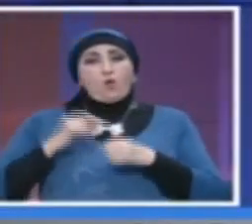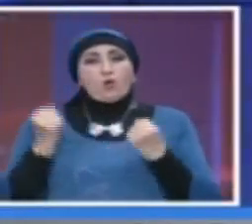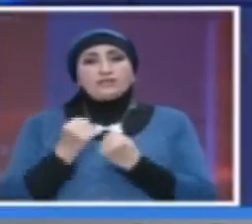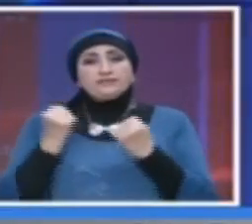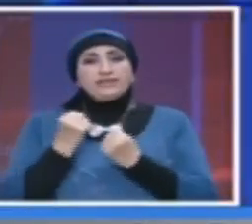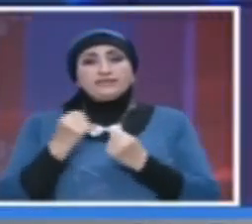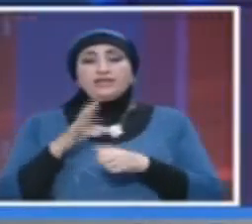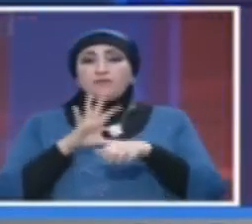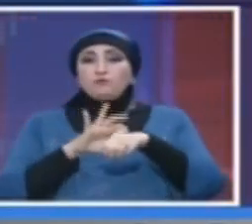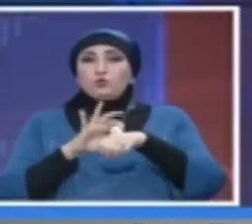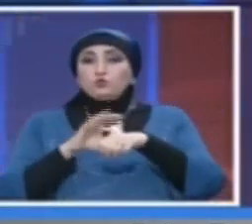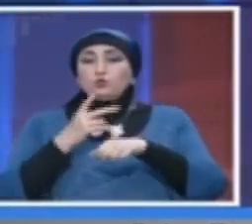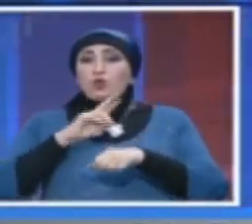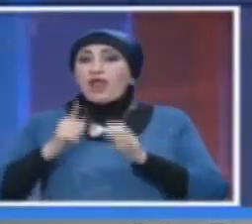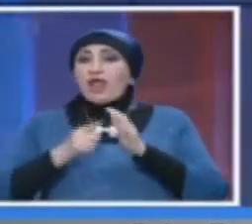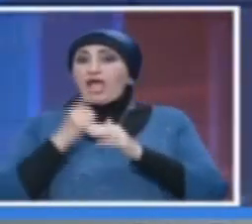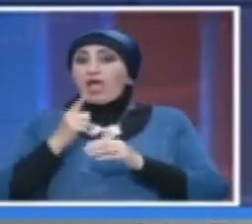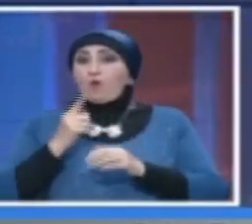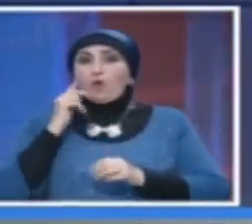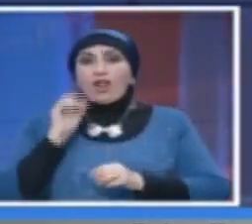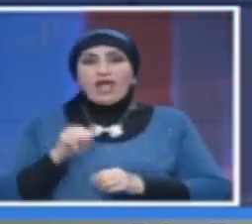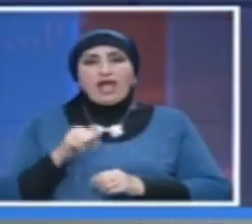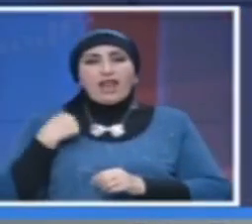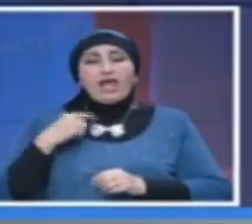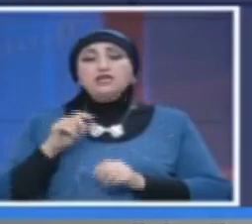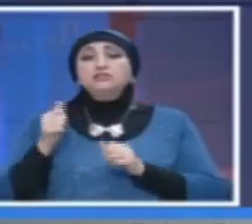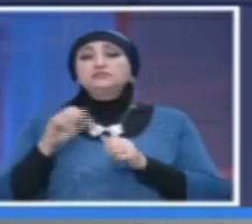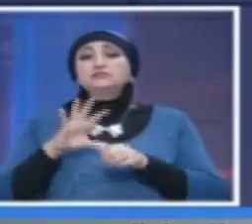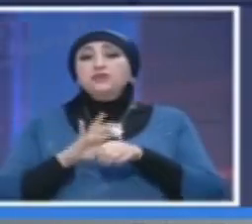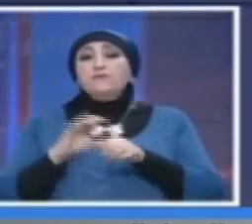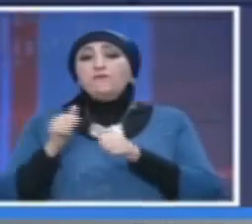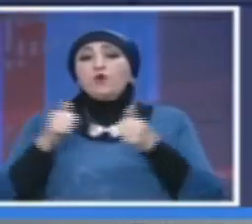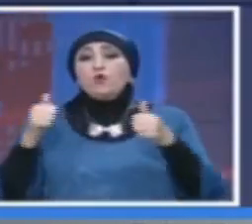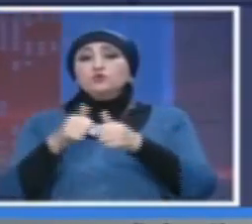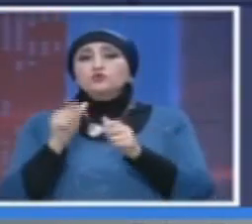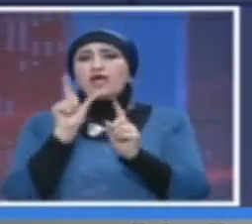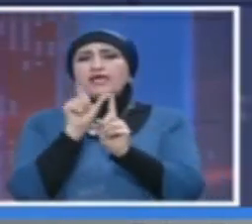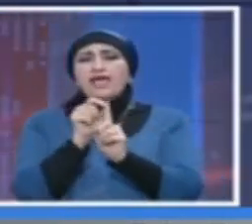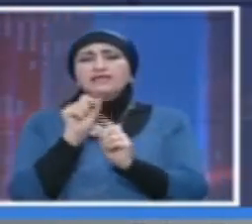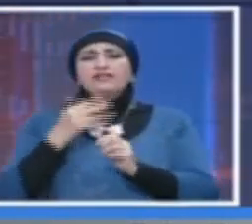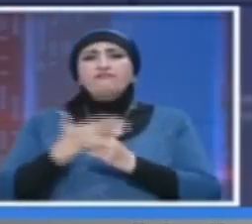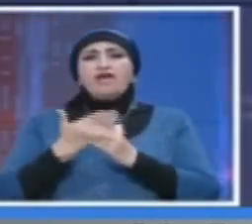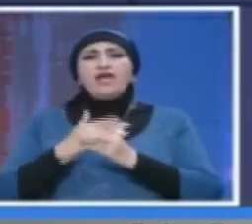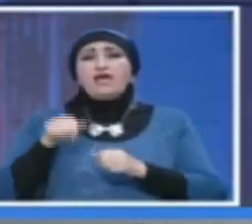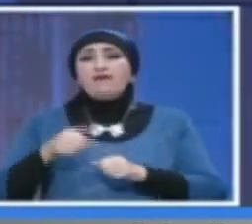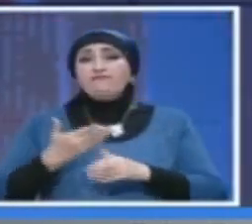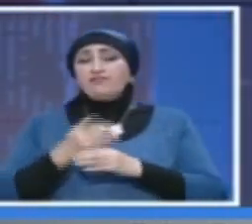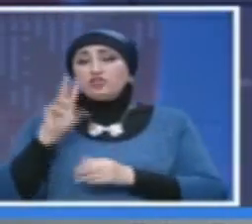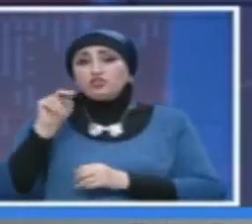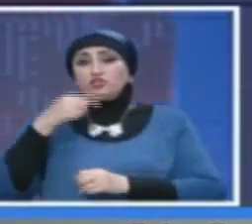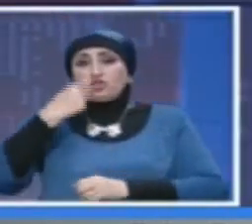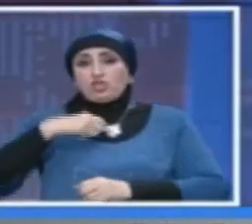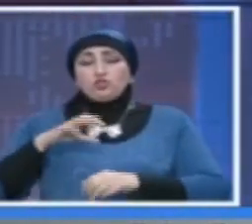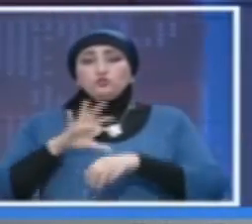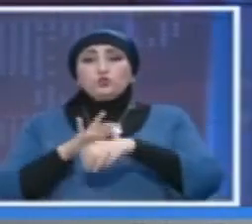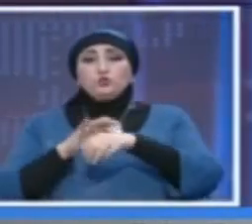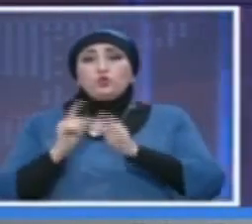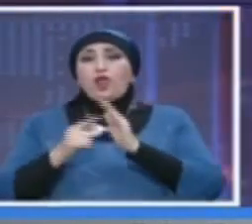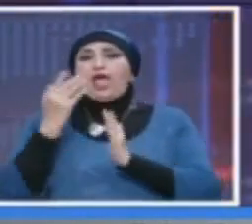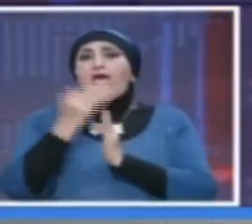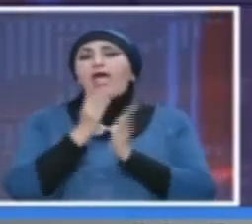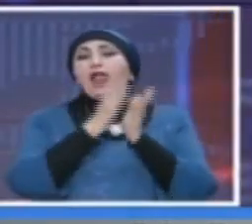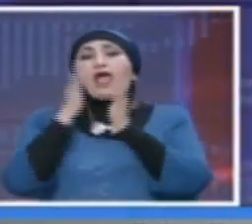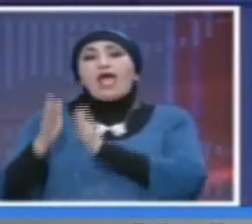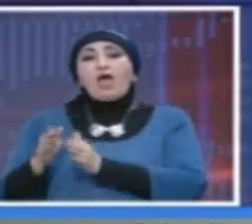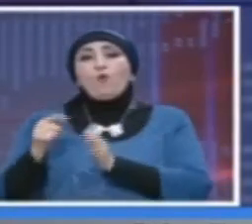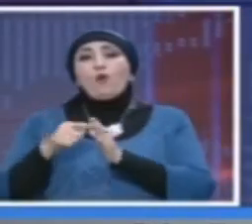المكثف لأطباء الرعاية الأولية على برامج طب الأسرة، والذي يهدف إلى تأهيل 20 طبيبا كمرحلة أولية